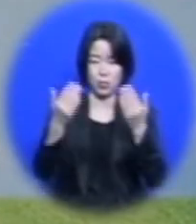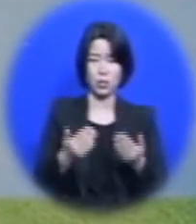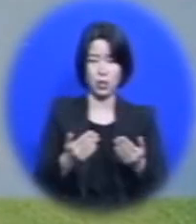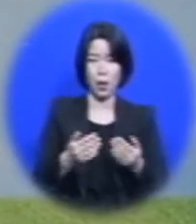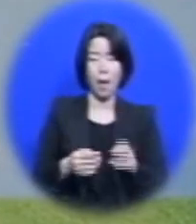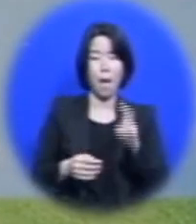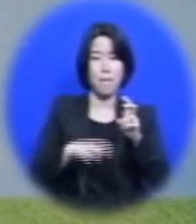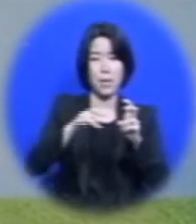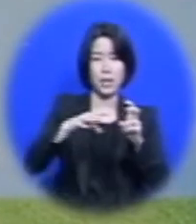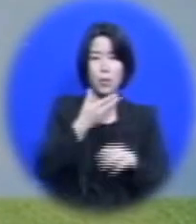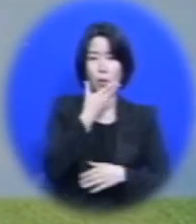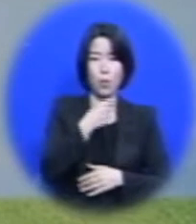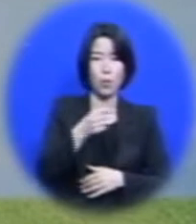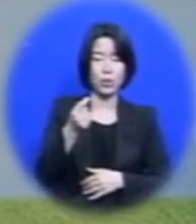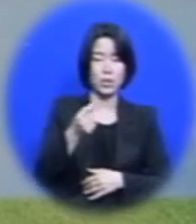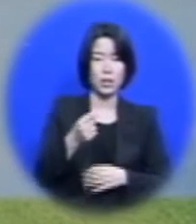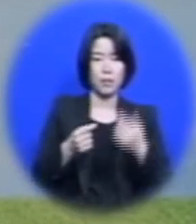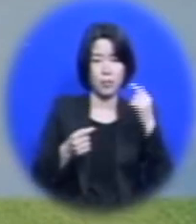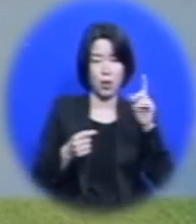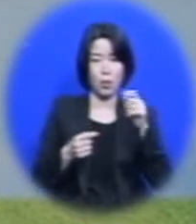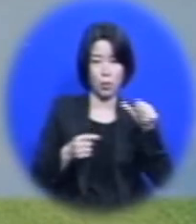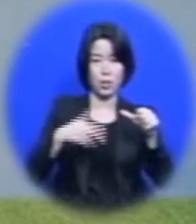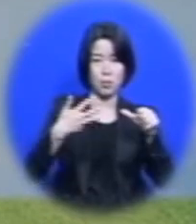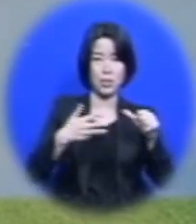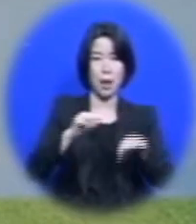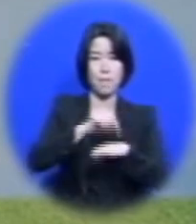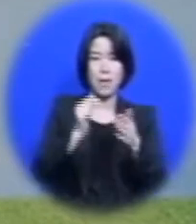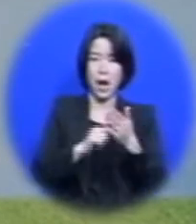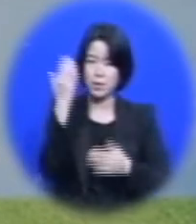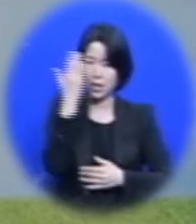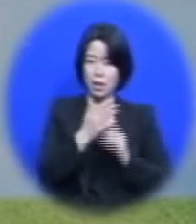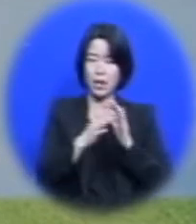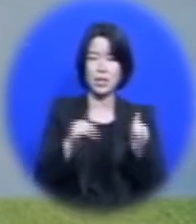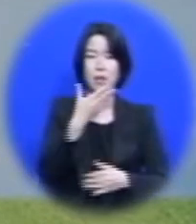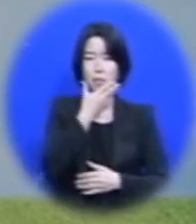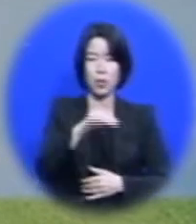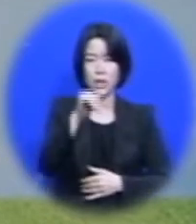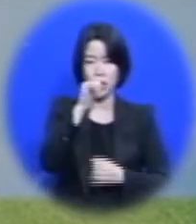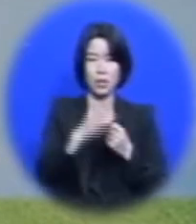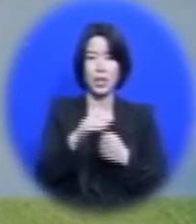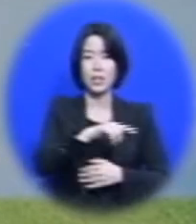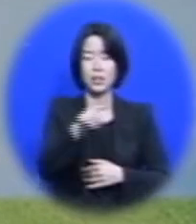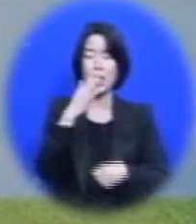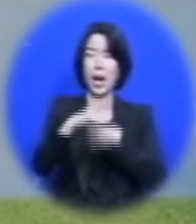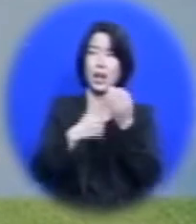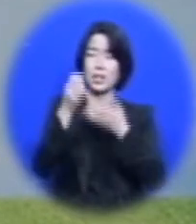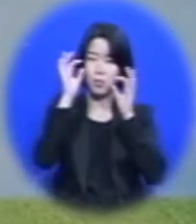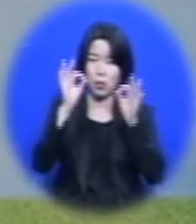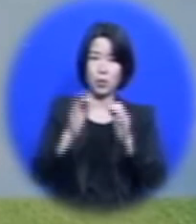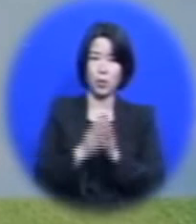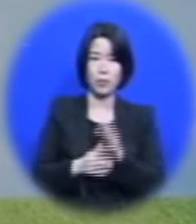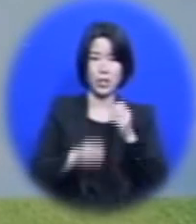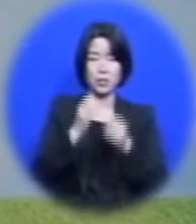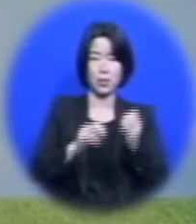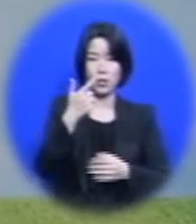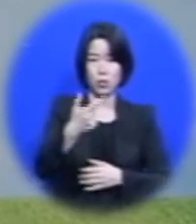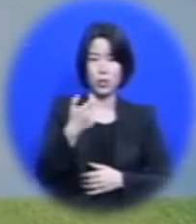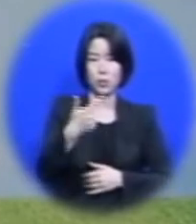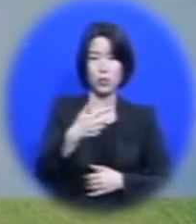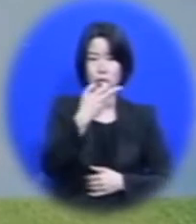마태복음 5장 8절에 마음이 청결한 자는 복이 있나니 그들이 하나님을 볼 것이며 시편 66편